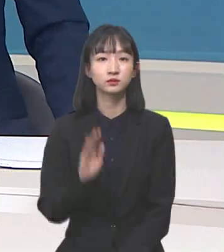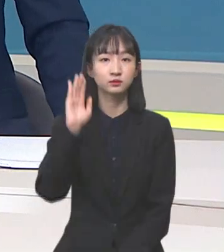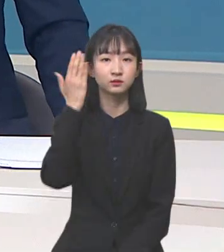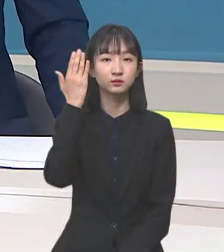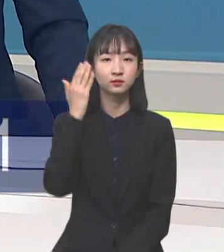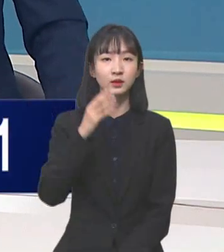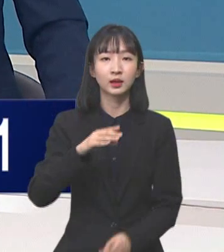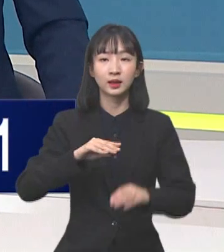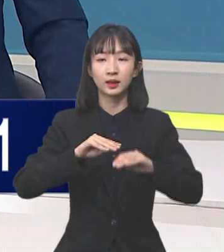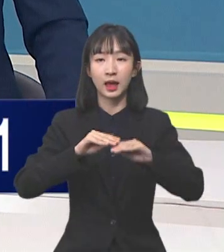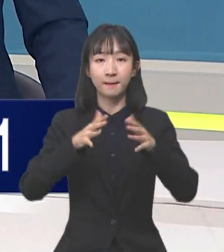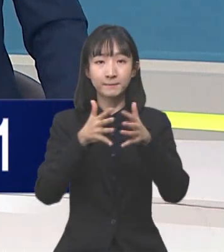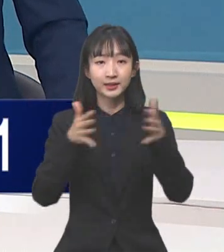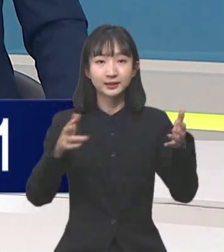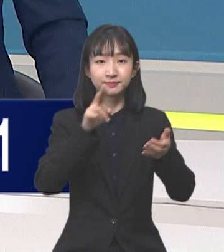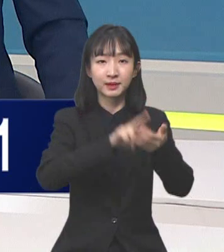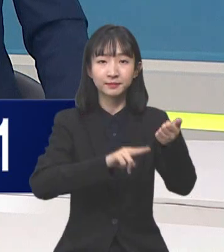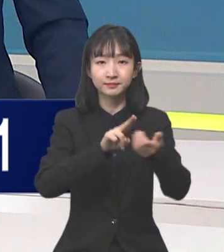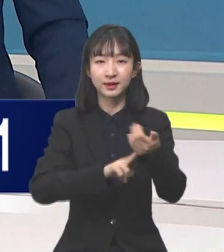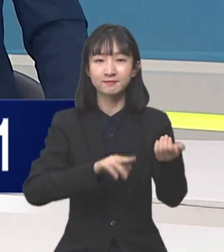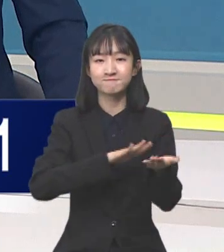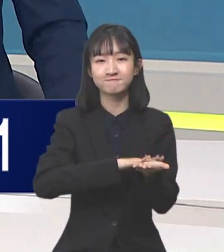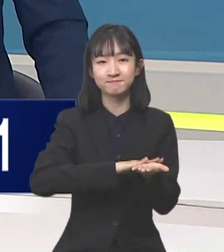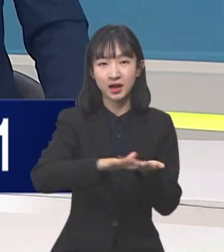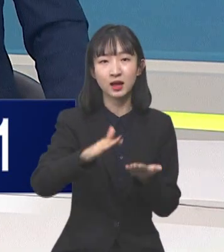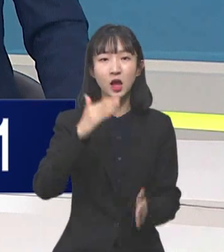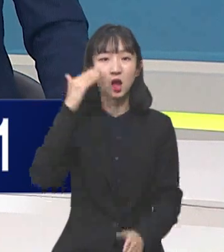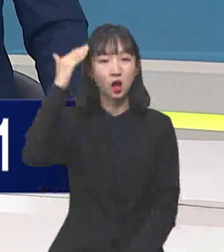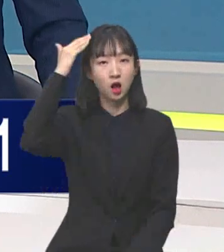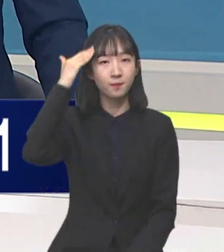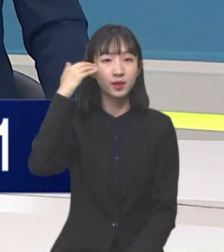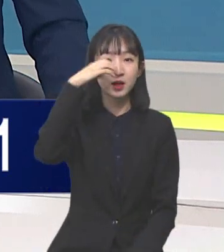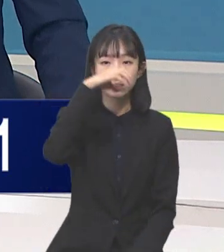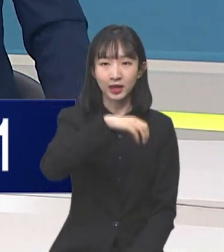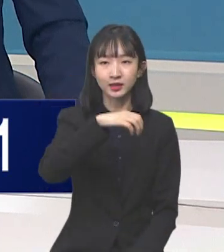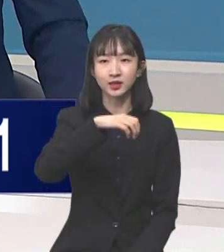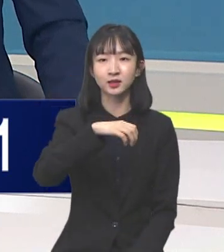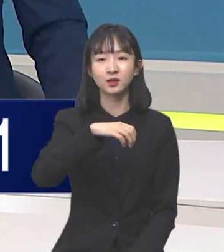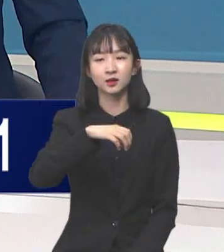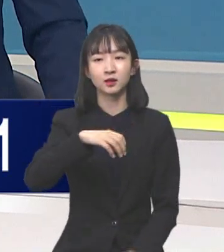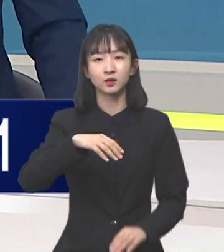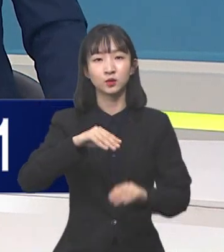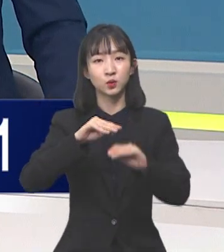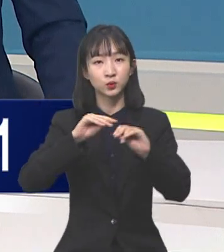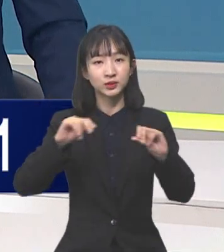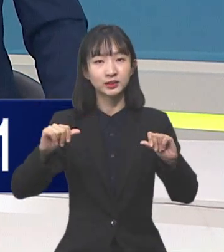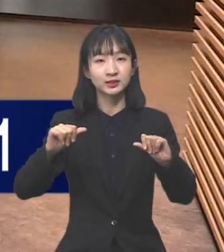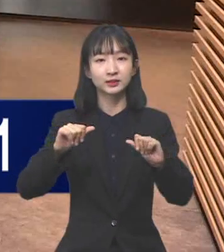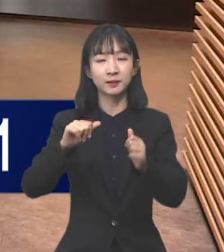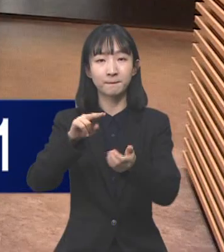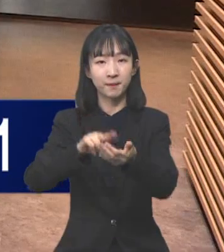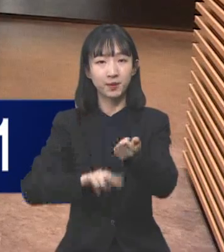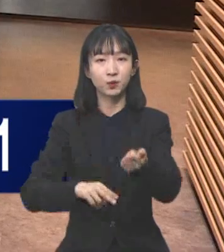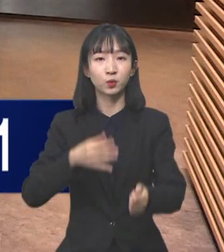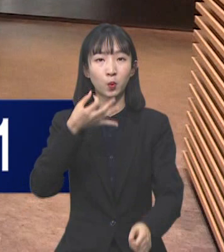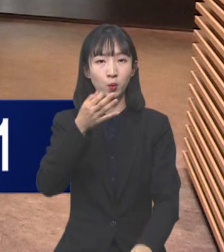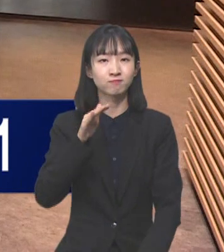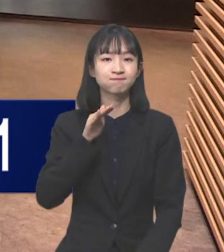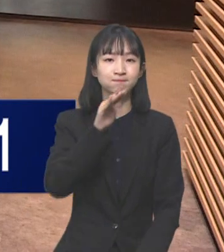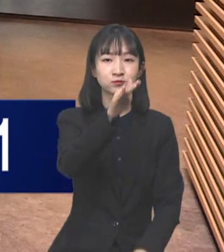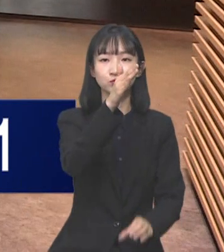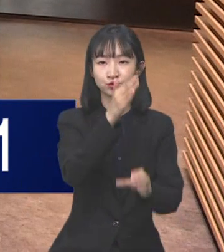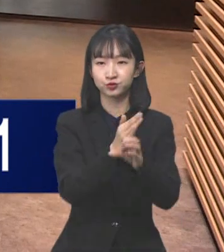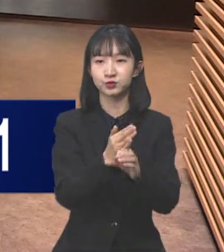최근 미분양 아파트가 모두 소진된 검단신도시 가 도제 분양 3 에서도 호조세를 보이고 있습니다 인천도시공사 는